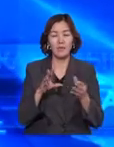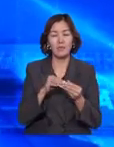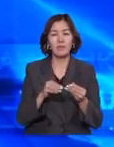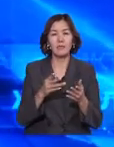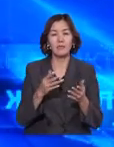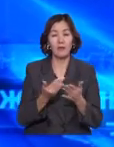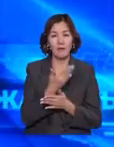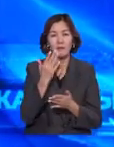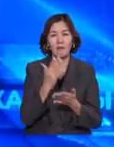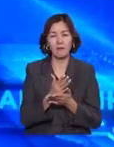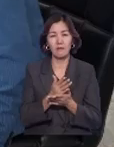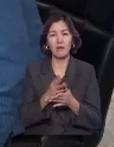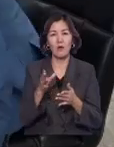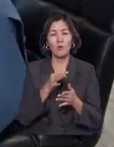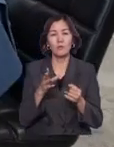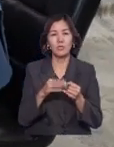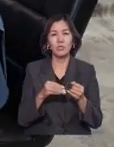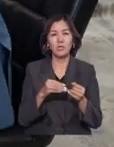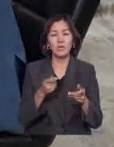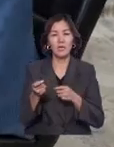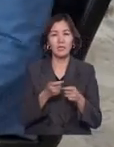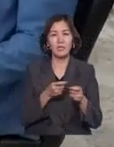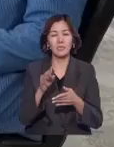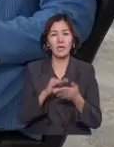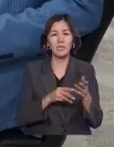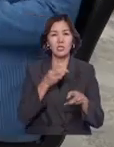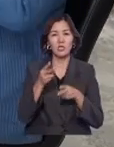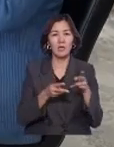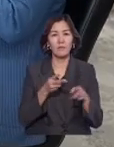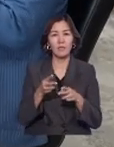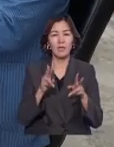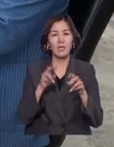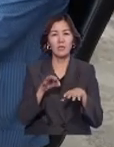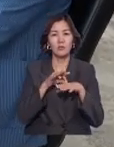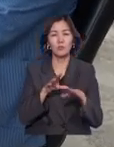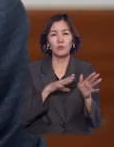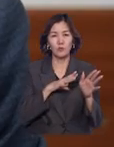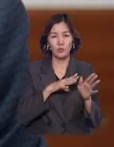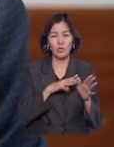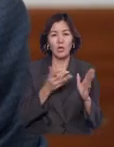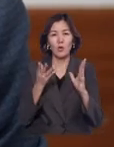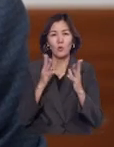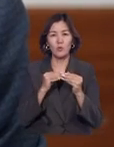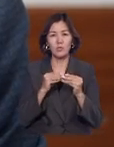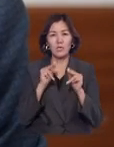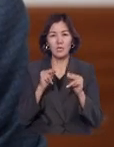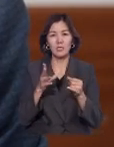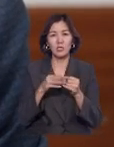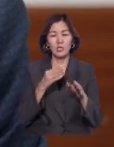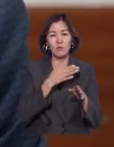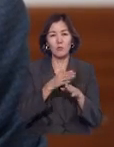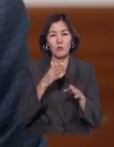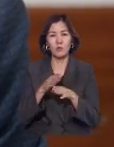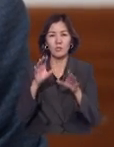алды. Облыстық жер қатынастары басқармасы арыз шағымдар негізінде арнайы тексеру жұмыстарын жүргізді. Қорытындысында арасында да жер